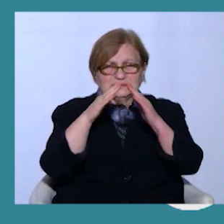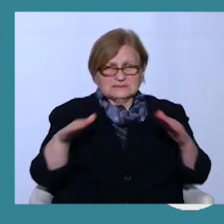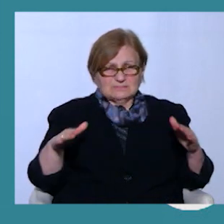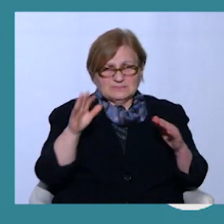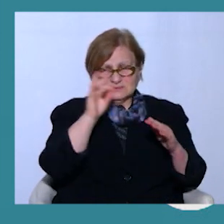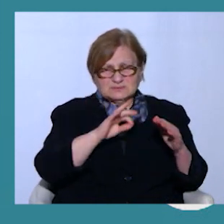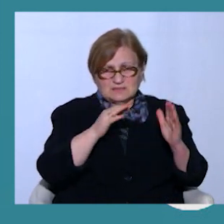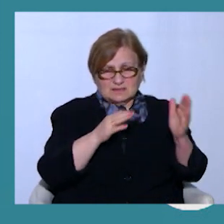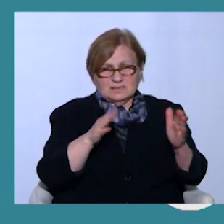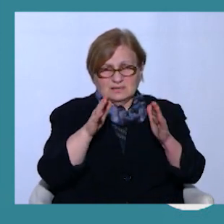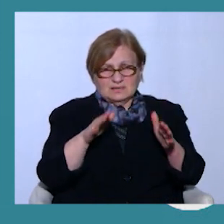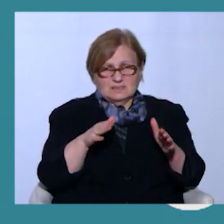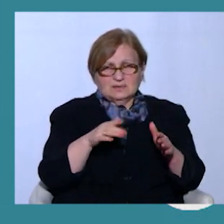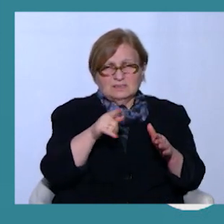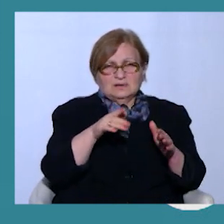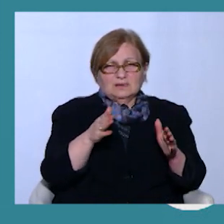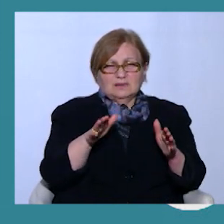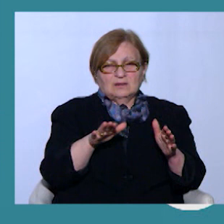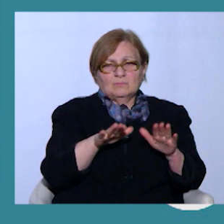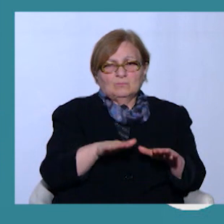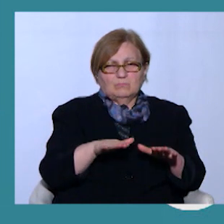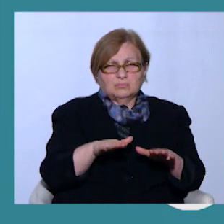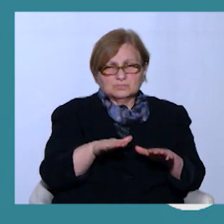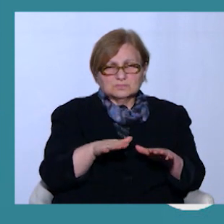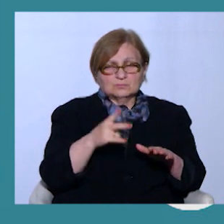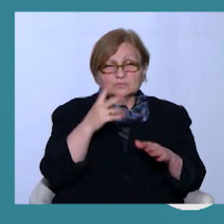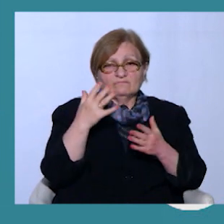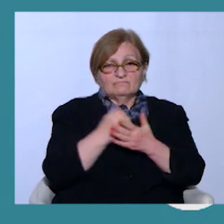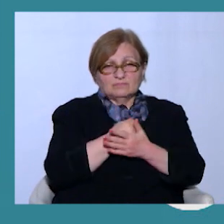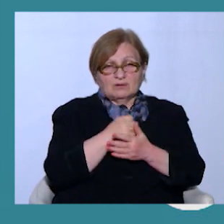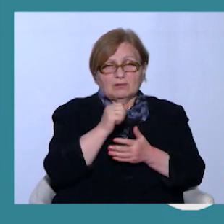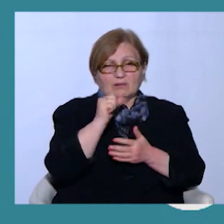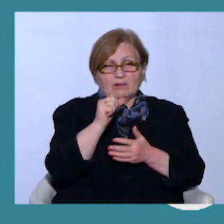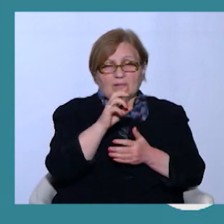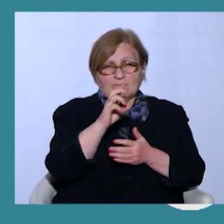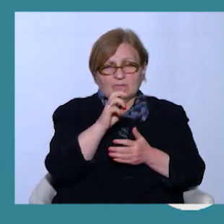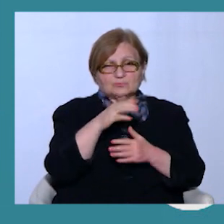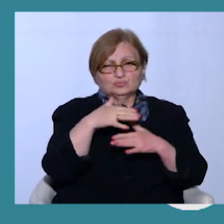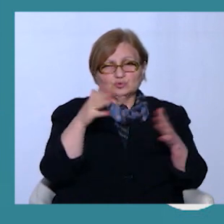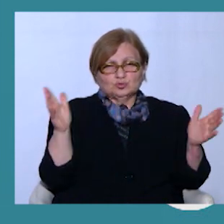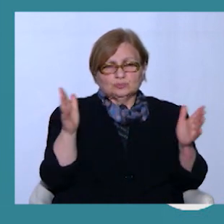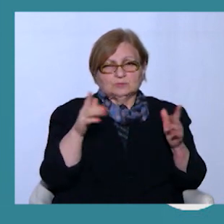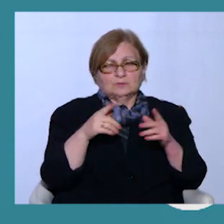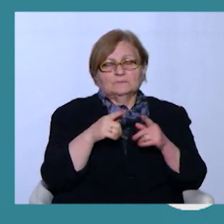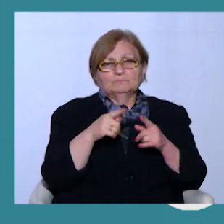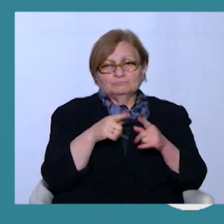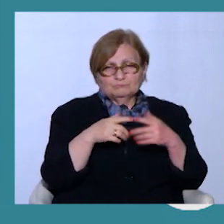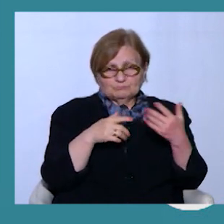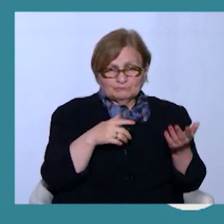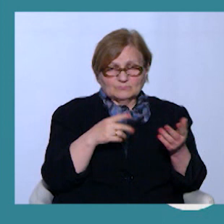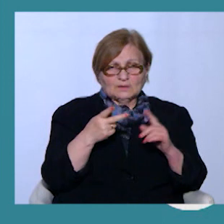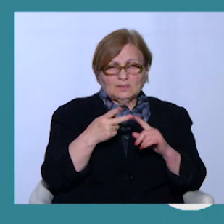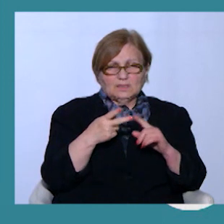ვიცით ტრაპეციის ცირე ფუძე და შუა ხაზი და უნდა ვიპოვოთ AB დიდი ფუძე მარცხენა ზედა კუთხეში რო ამოცანა.